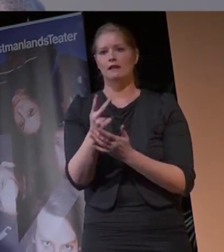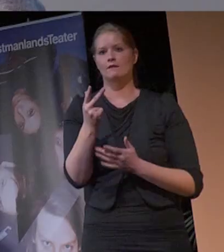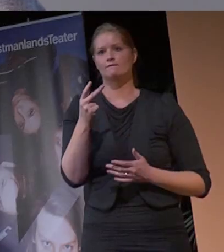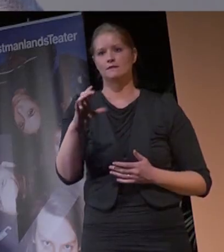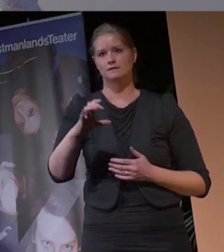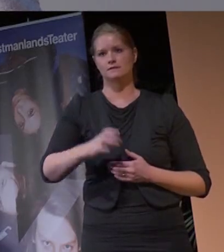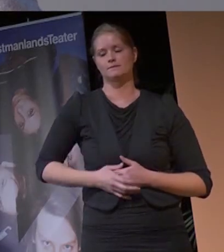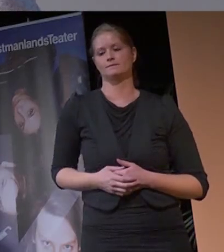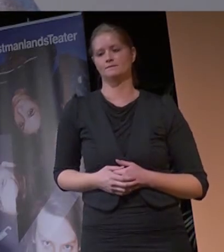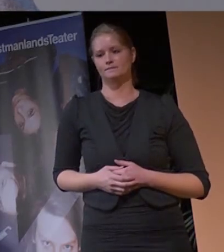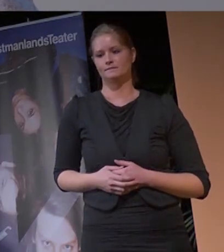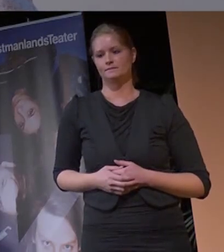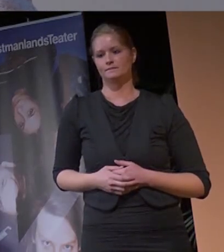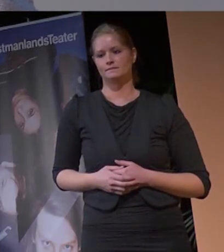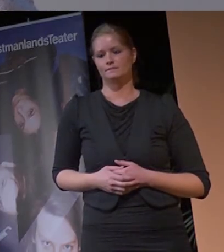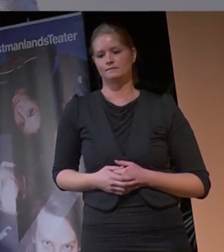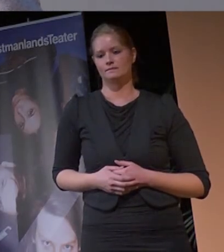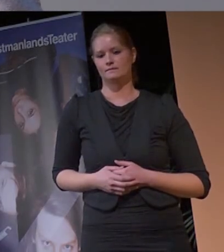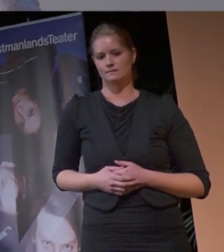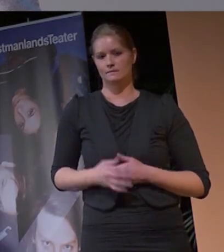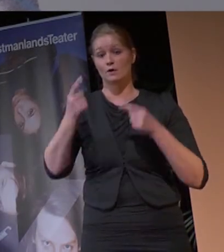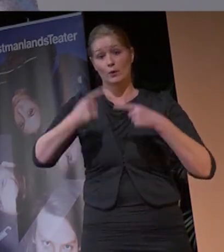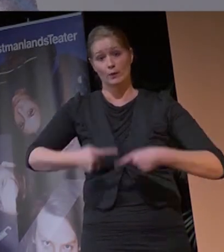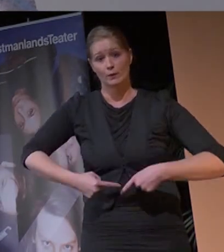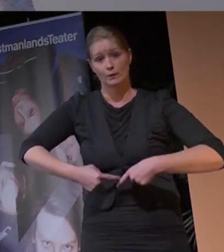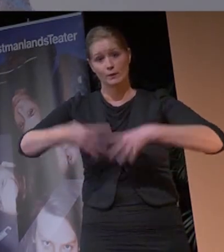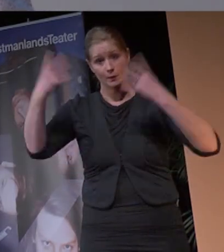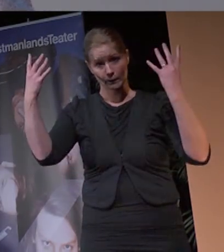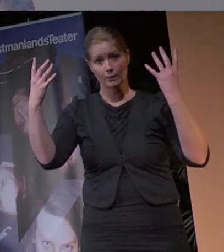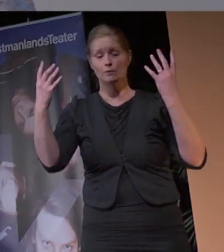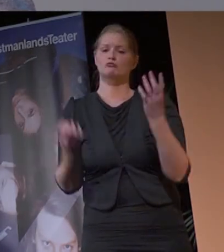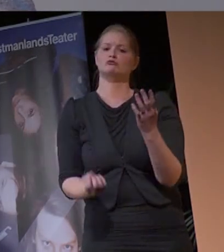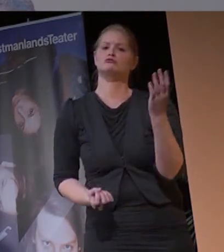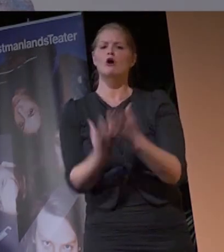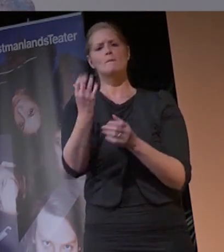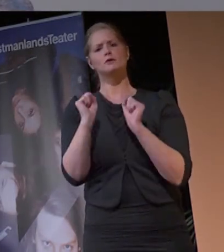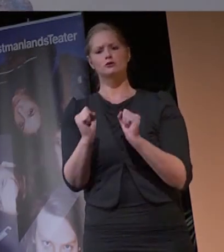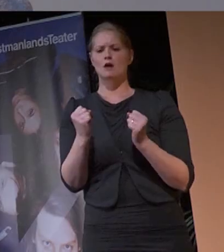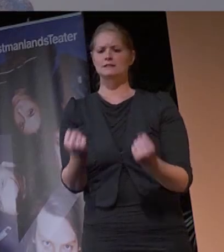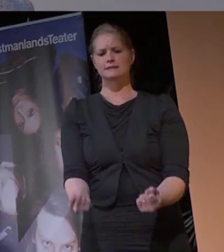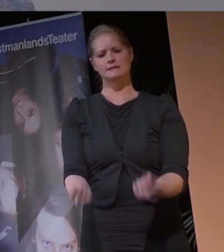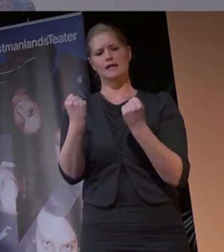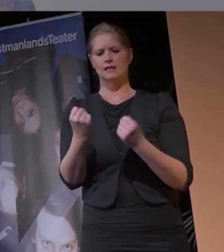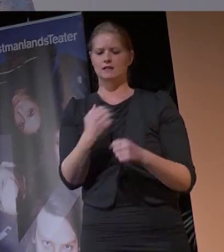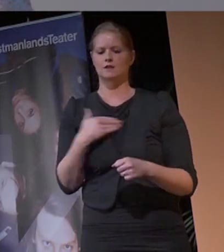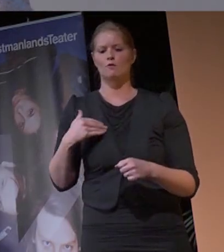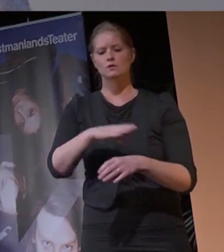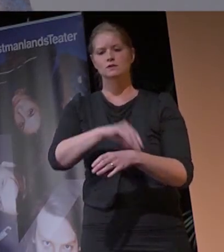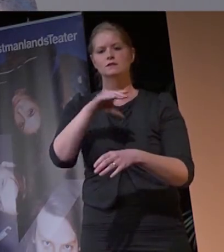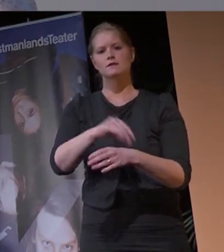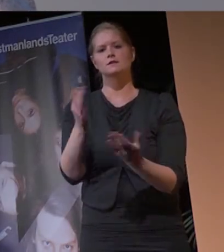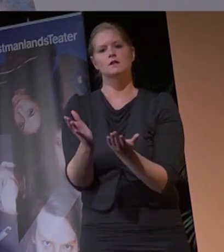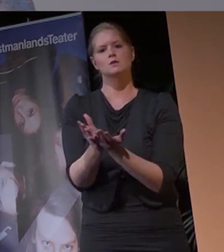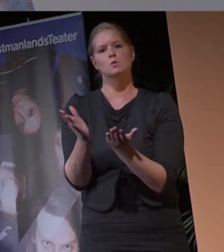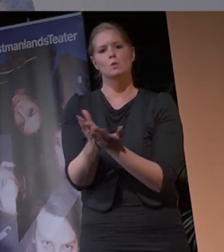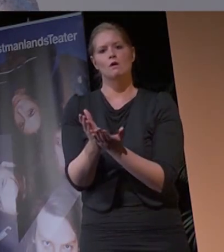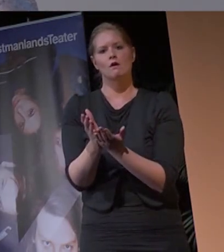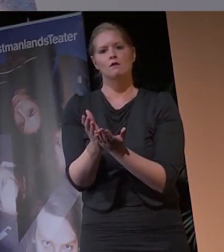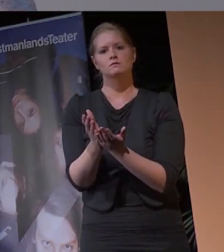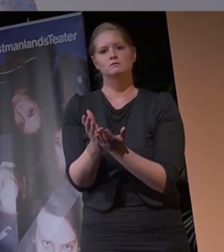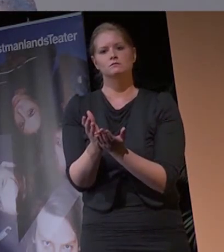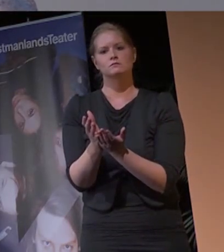Att kulturen och skapandet ska stärkas i den svenska skolan. Det var